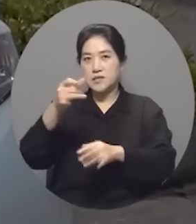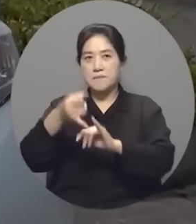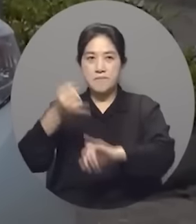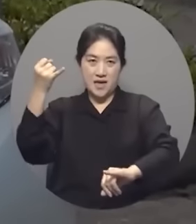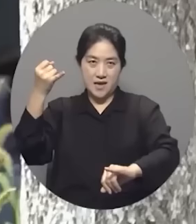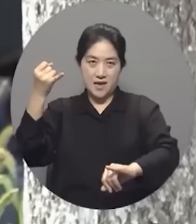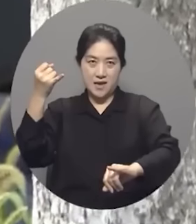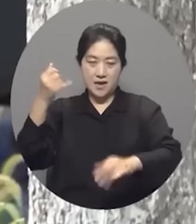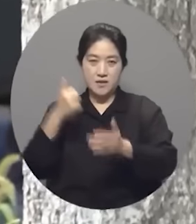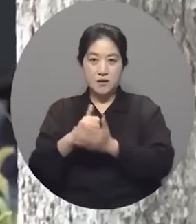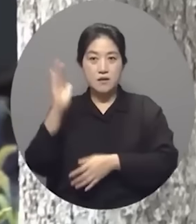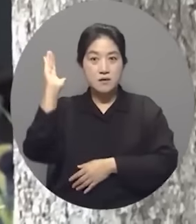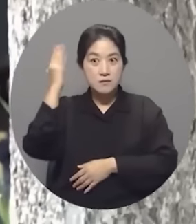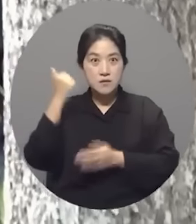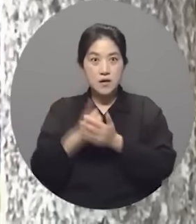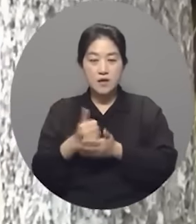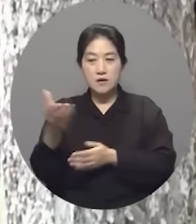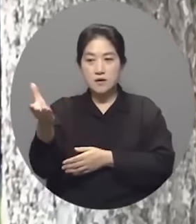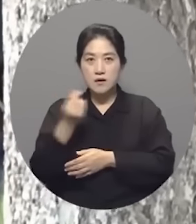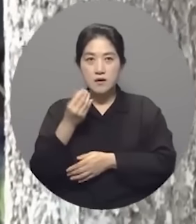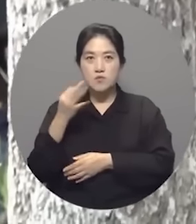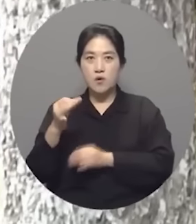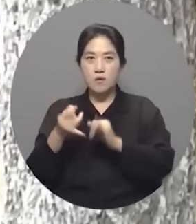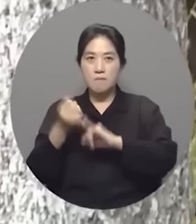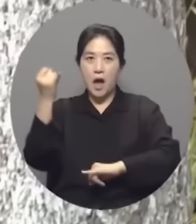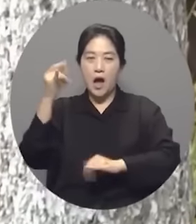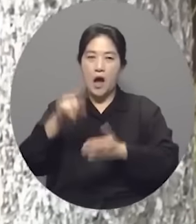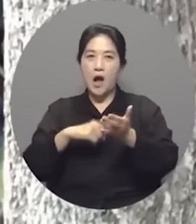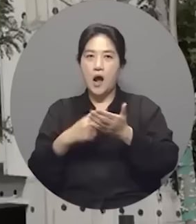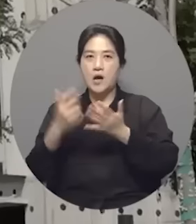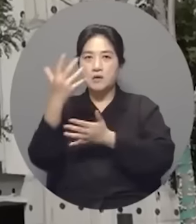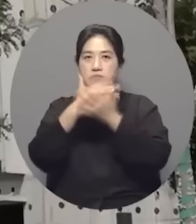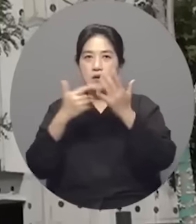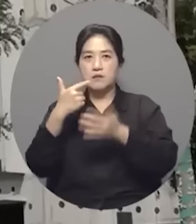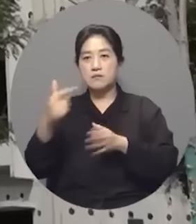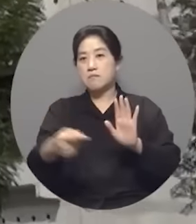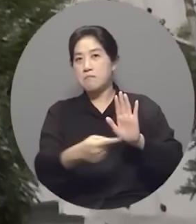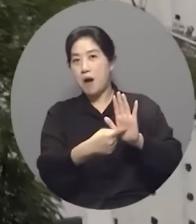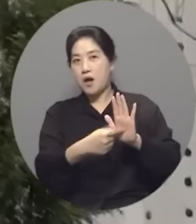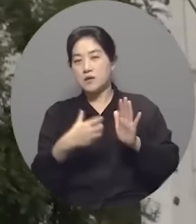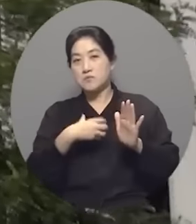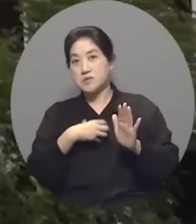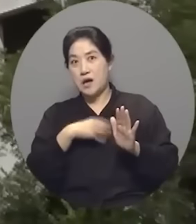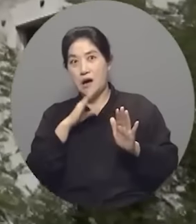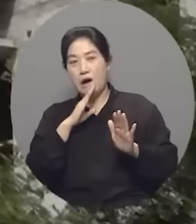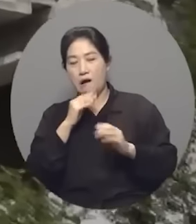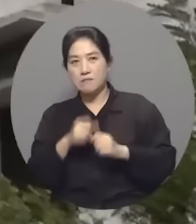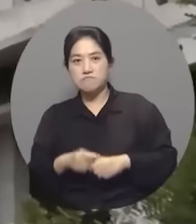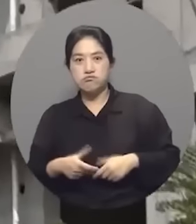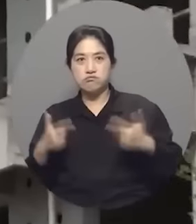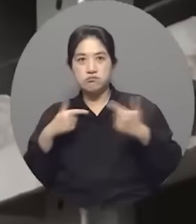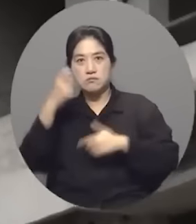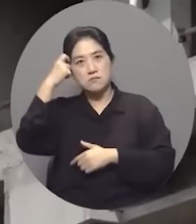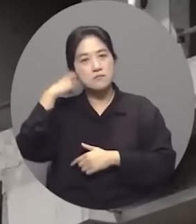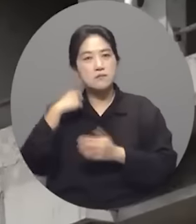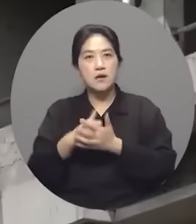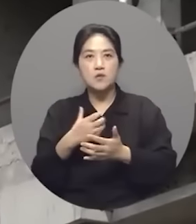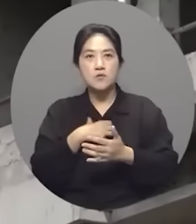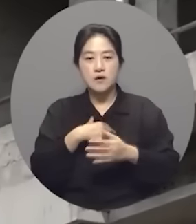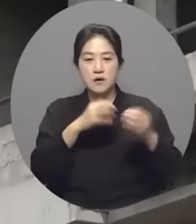위하는 최근 채권 상에 불확실성이 크다는 공시로 위기설에 기름을 부었습니다 위기는